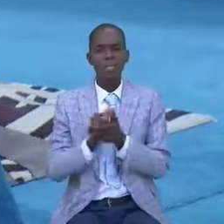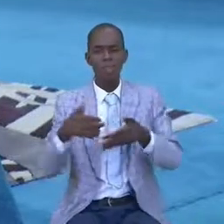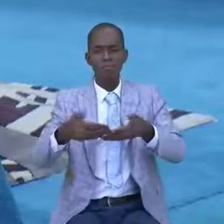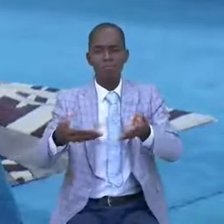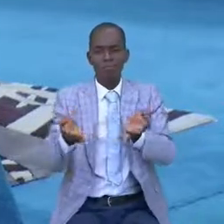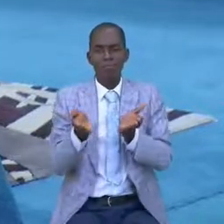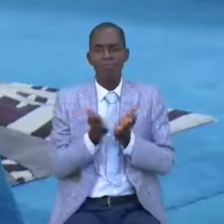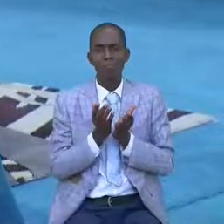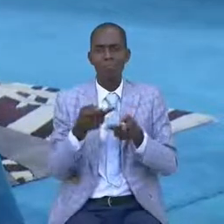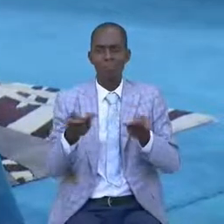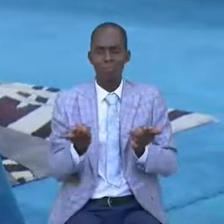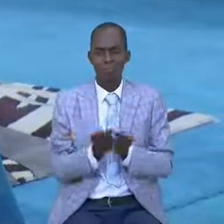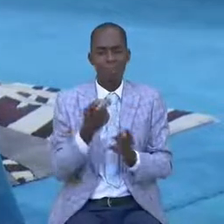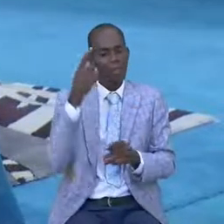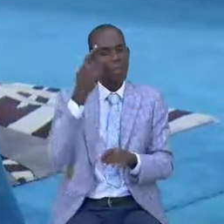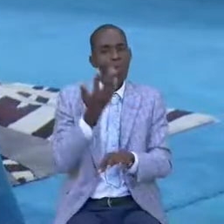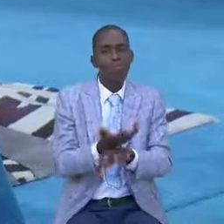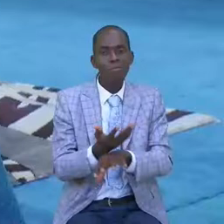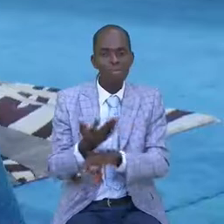Il s'est levé. Il a jeté